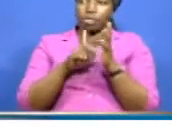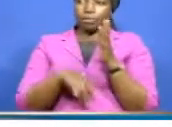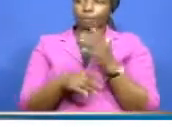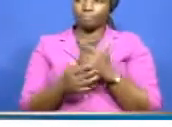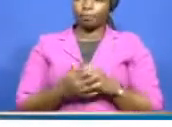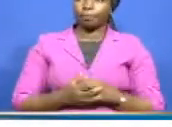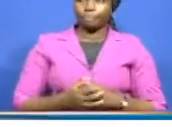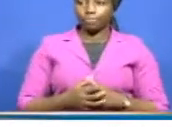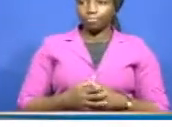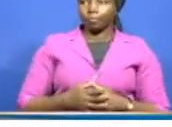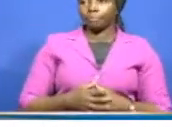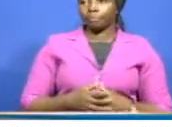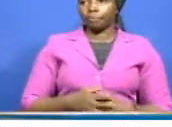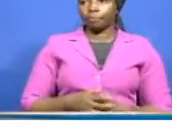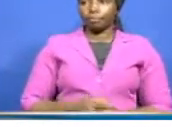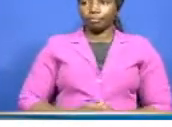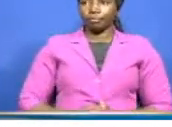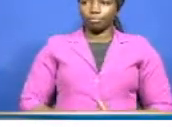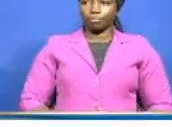na ile